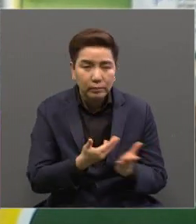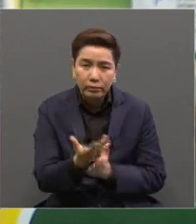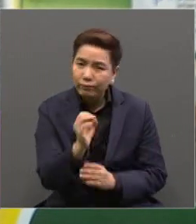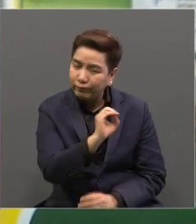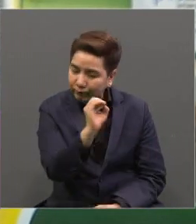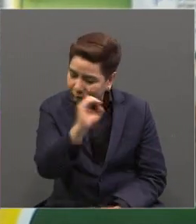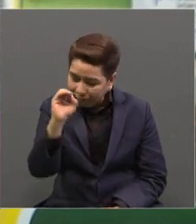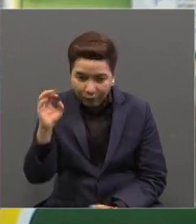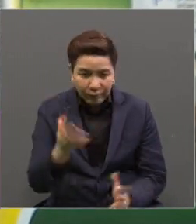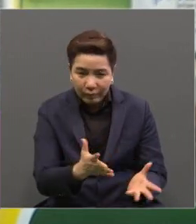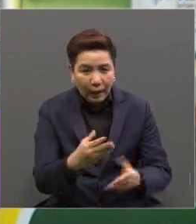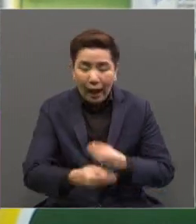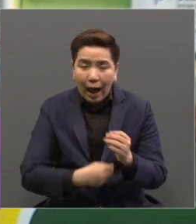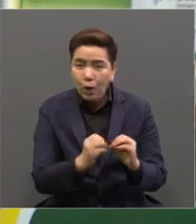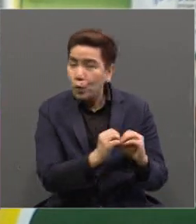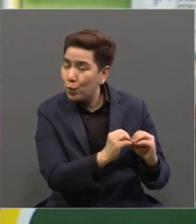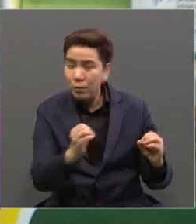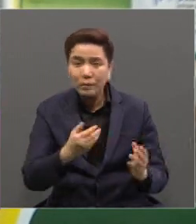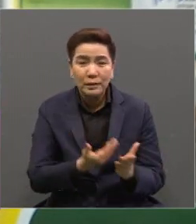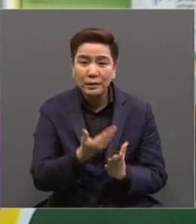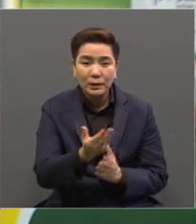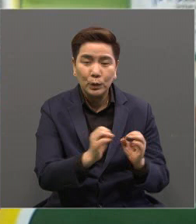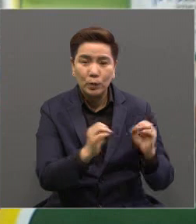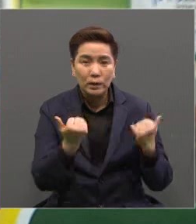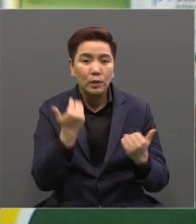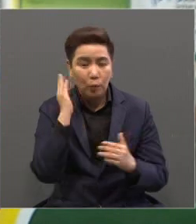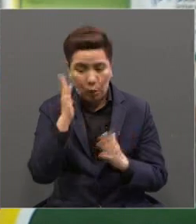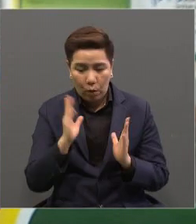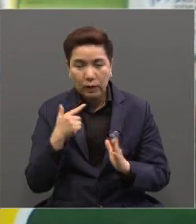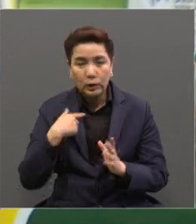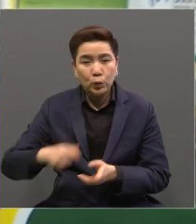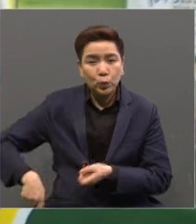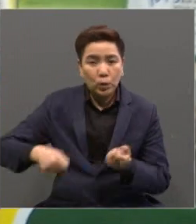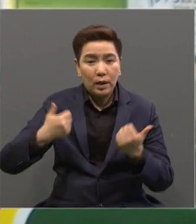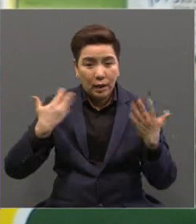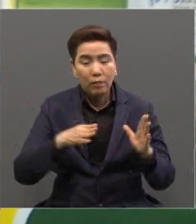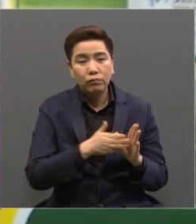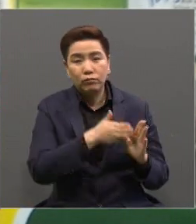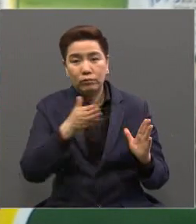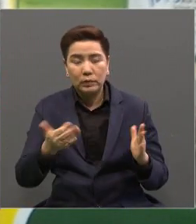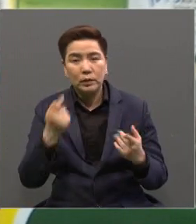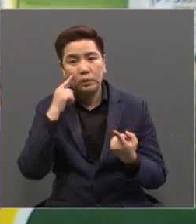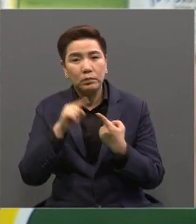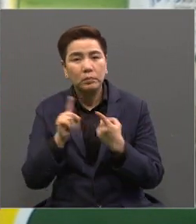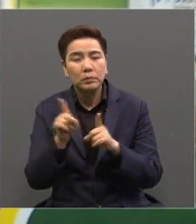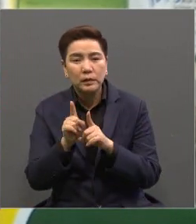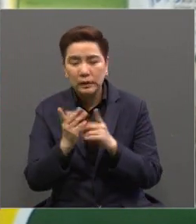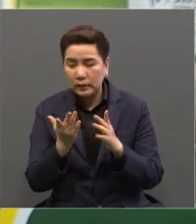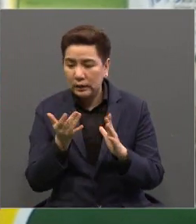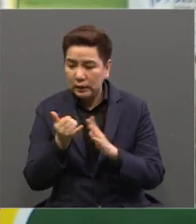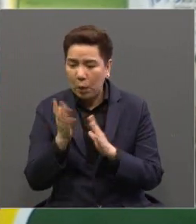ไม่มีคือไม่ขาดไม่ได้เลยอะไรเงี้ยค่ะหลังจากที่คนกลับมาจากเล่นสงกรานต์ก็คือเหมือนไป